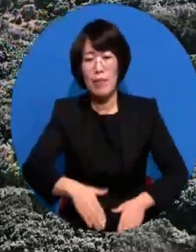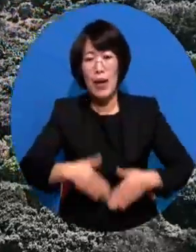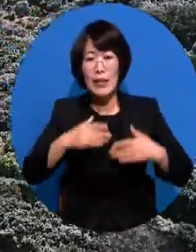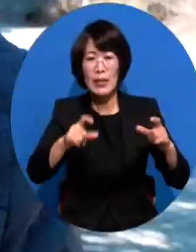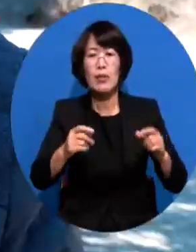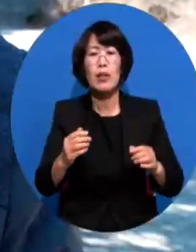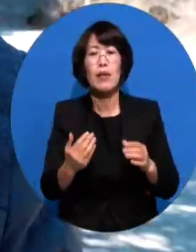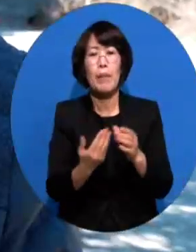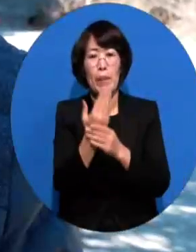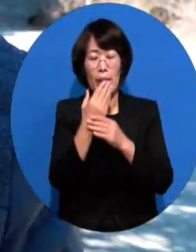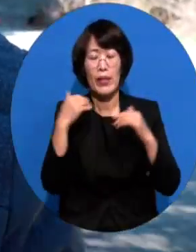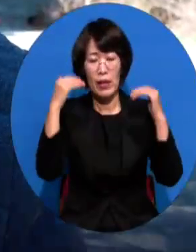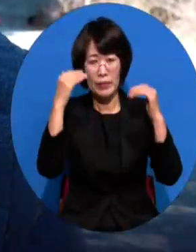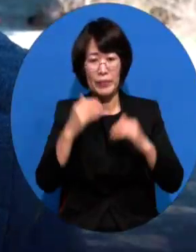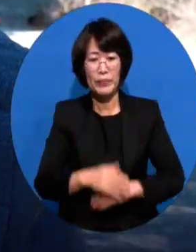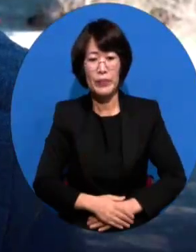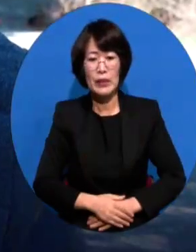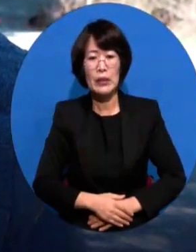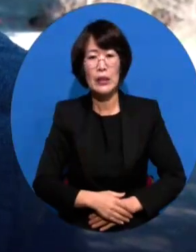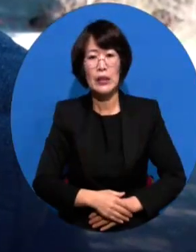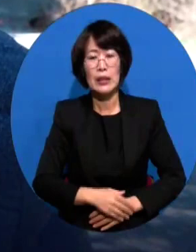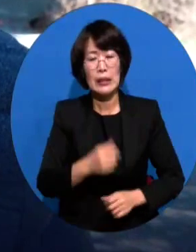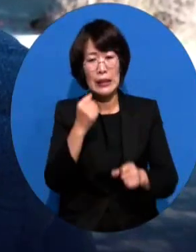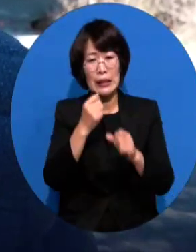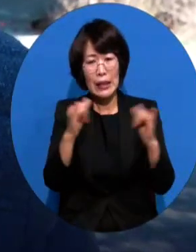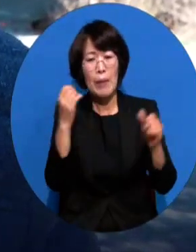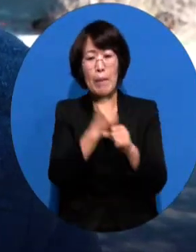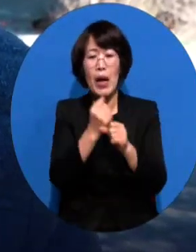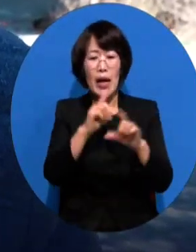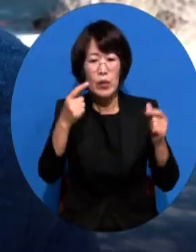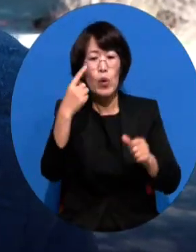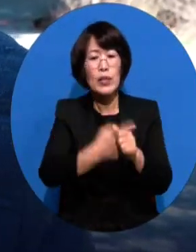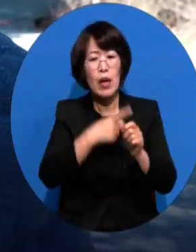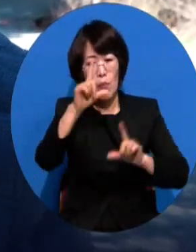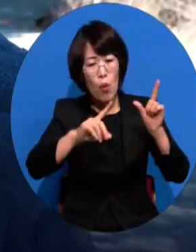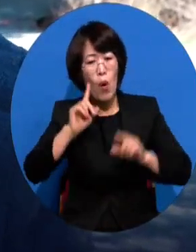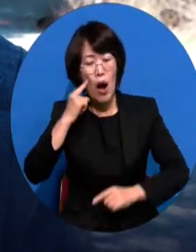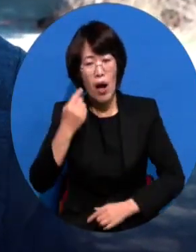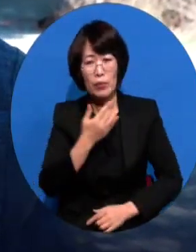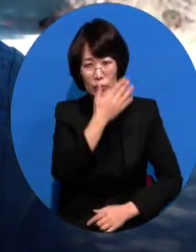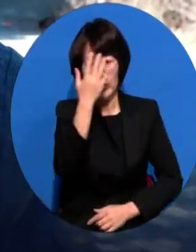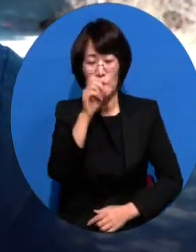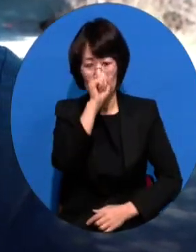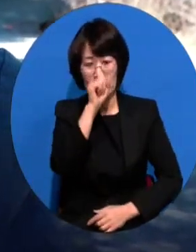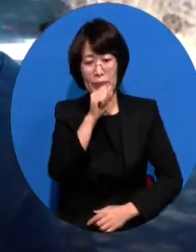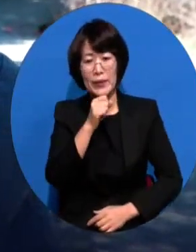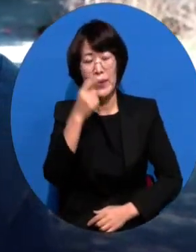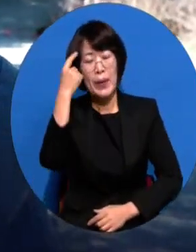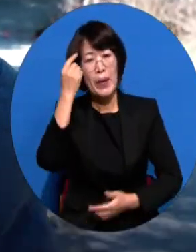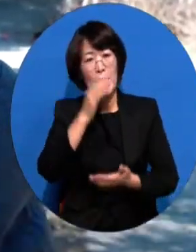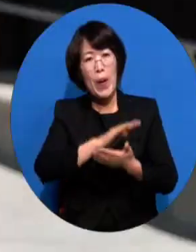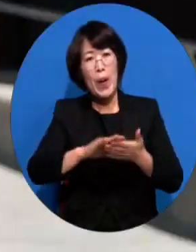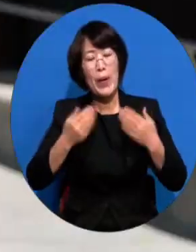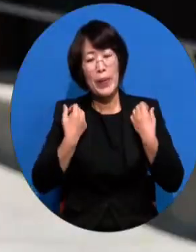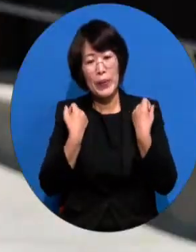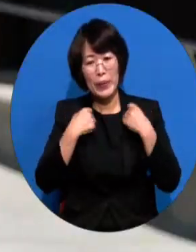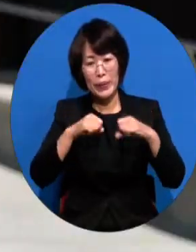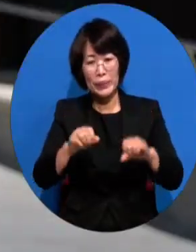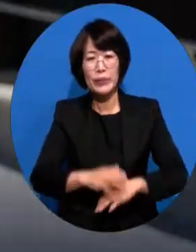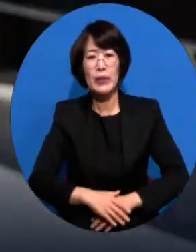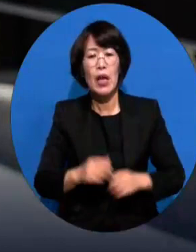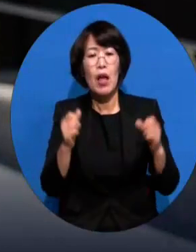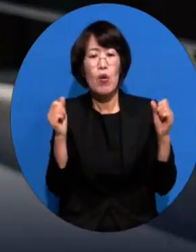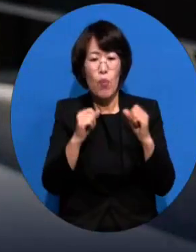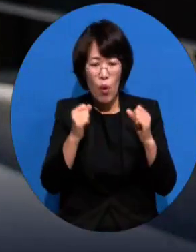있습니다. 인공이 아닌 자연 그대로 그 모습이 참 아름답고 좋습니다. 힐링하기 아주 좋은 곳이라.